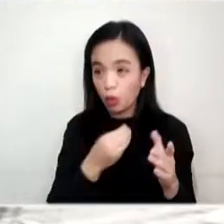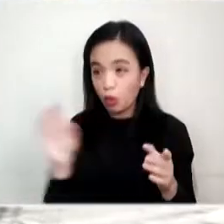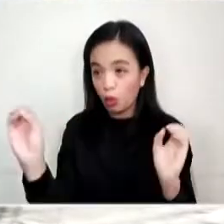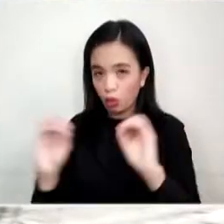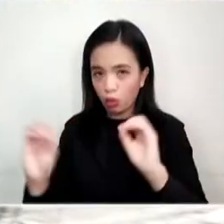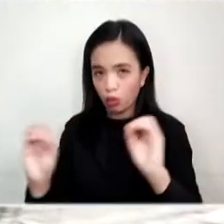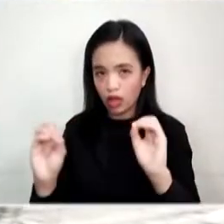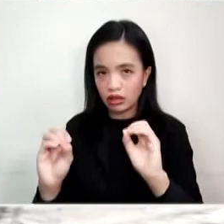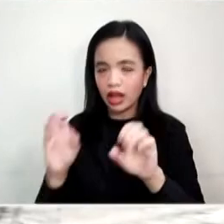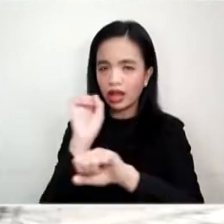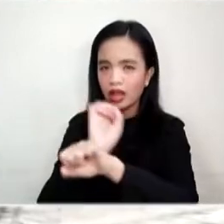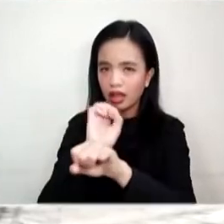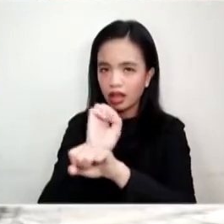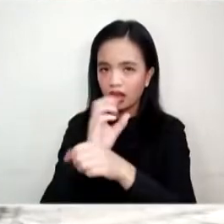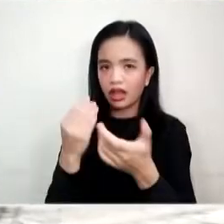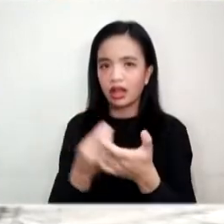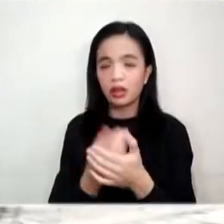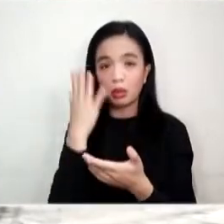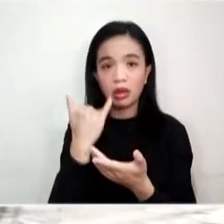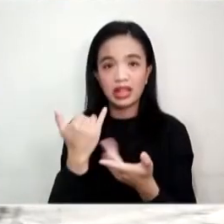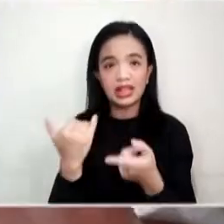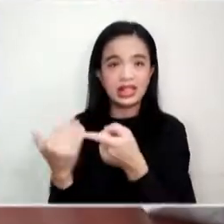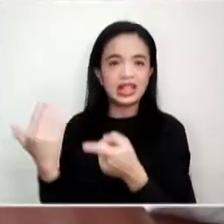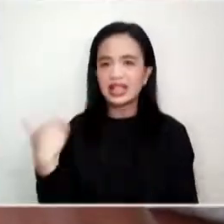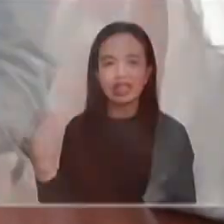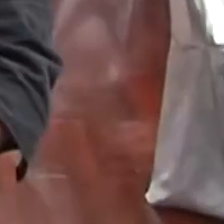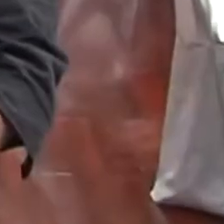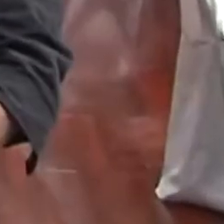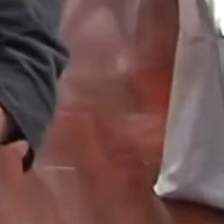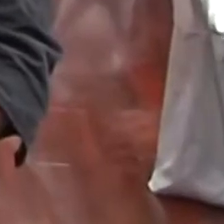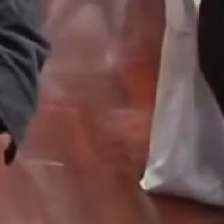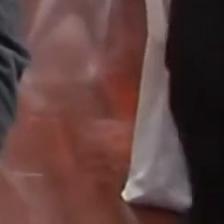panggedan iti baet asaan dapay a naglukat. Breves Bulsao para iti Pagilian.